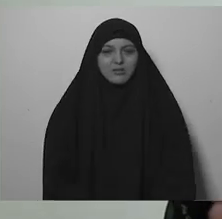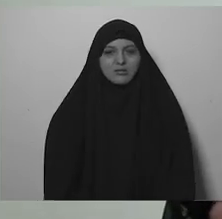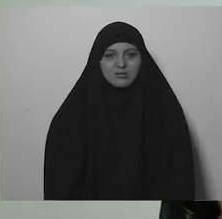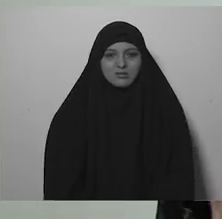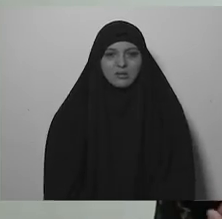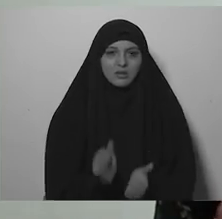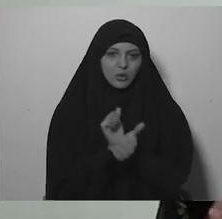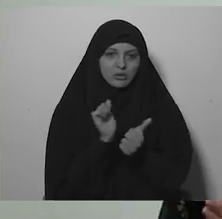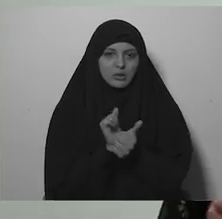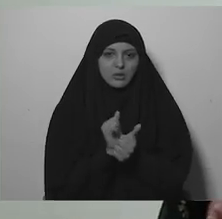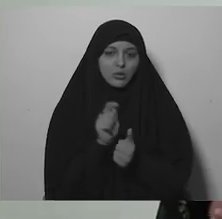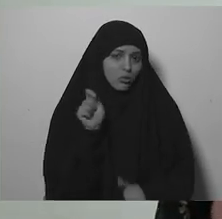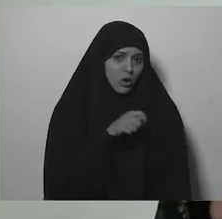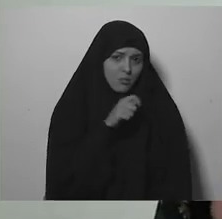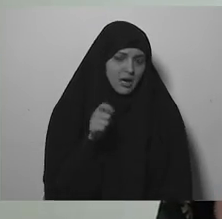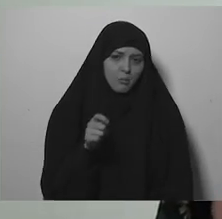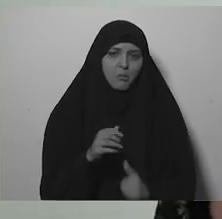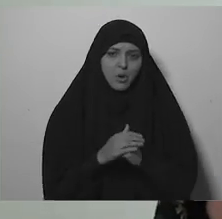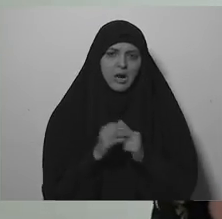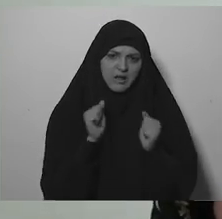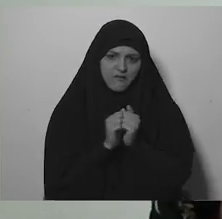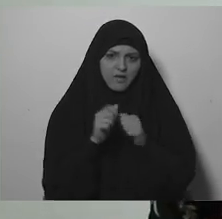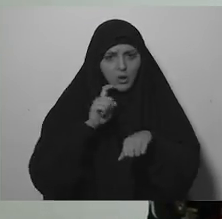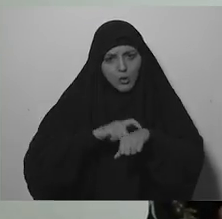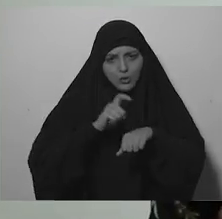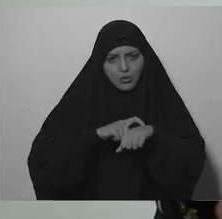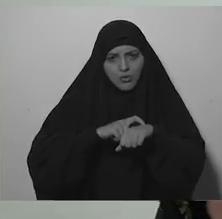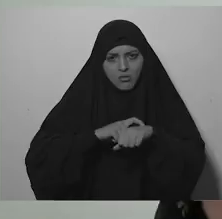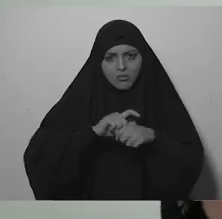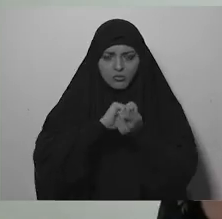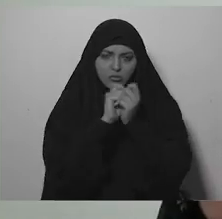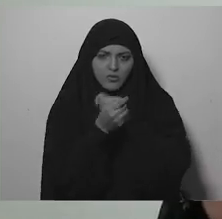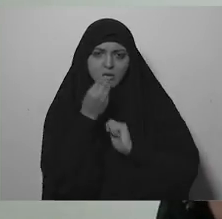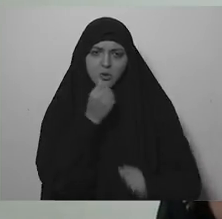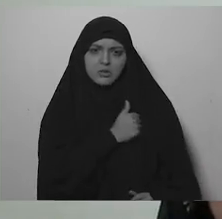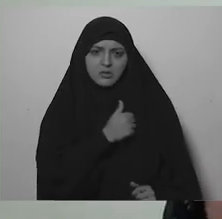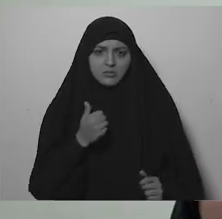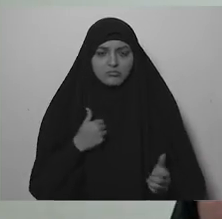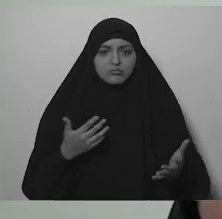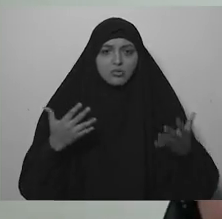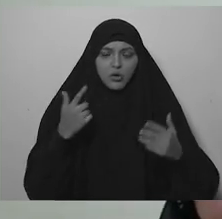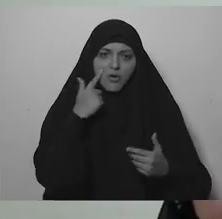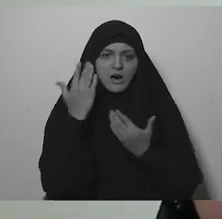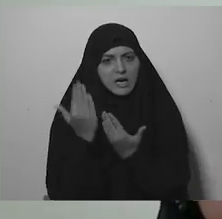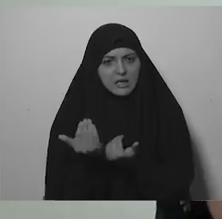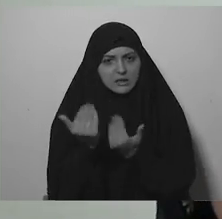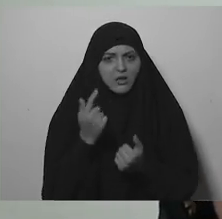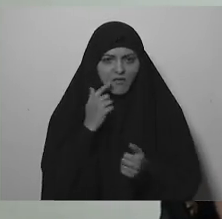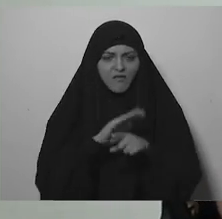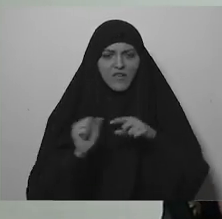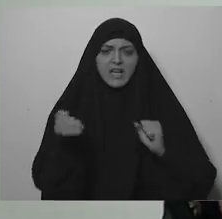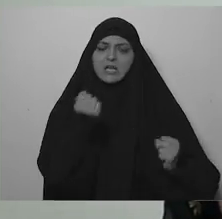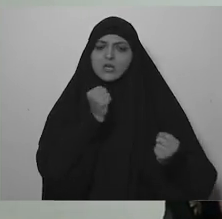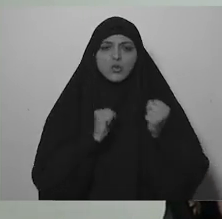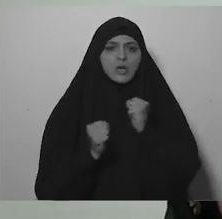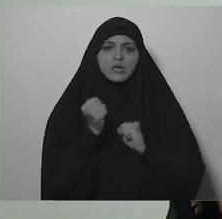un retard psychomoteur. Et ça va, avec le temps, il va se régler, mais on ne voit pas de progression. Alors on est en train de